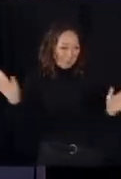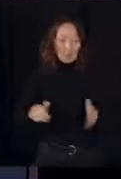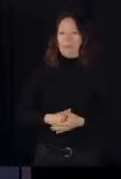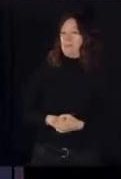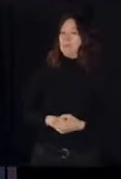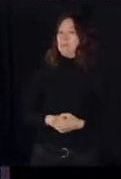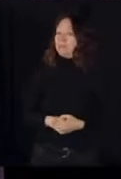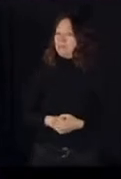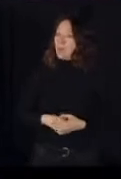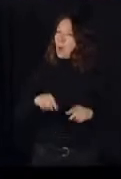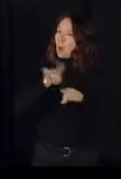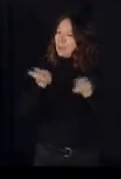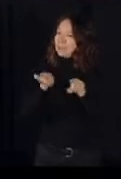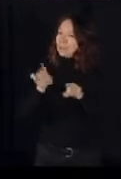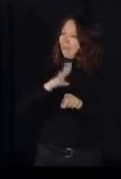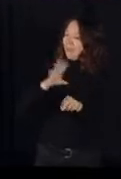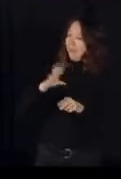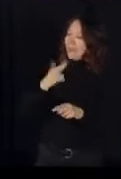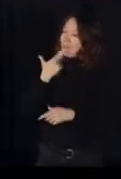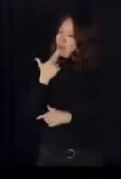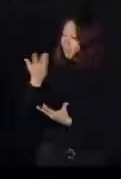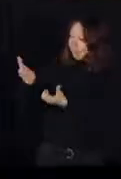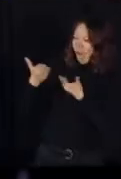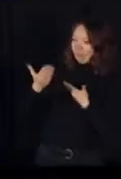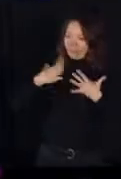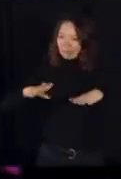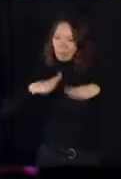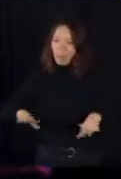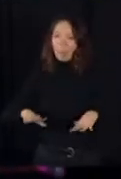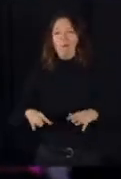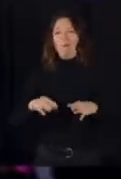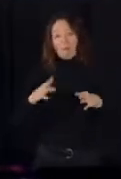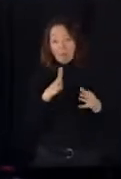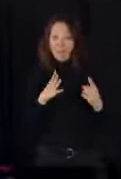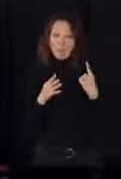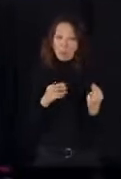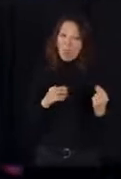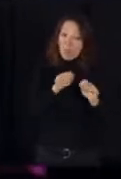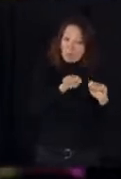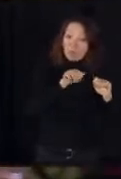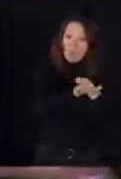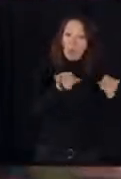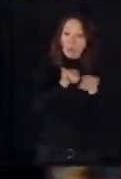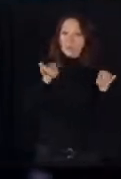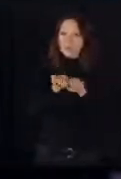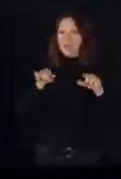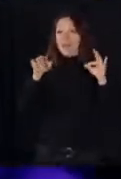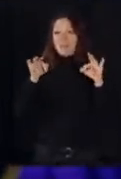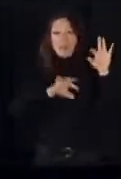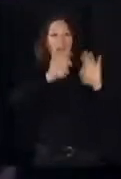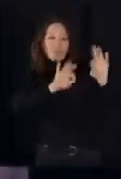Queendom qui nous a offert des vêtements, Femmes d'ici et d'ailleurs, autre partenaire média, et enfin Duchot, régie